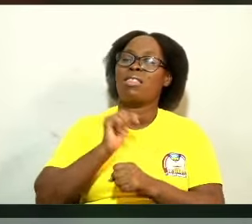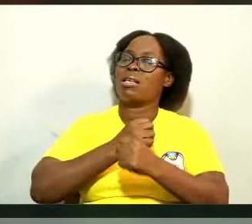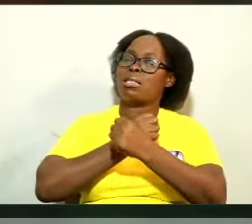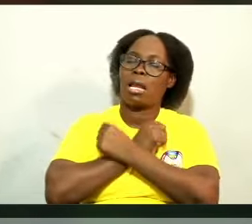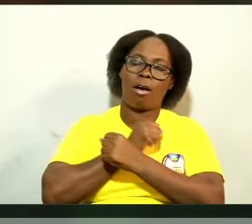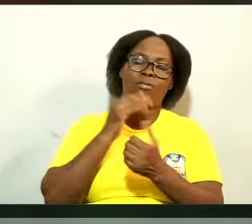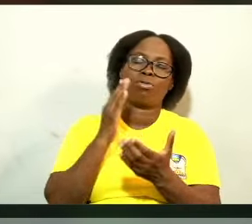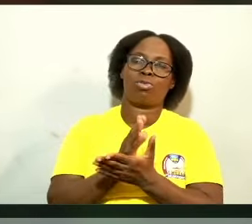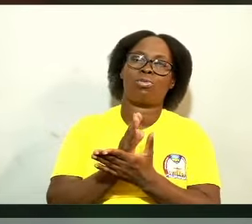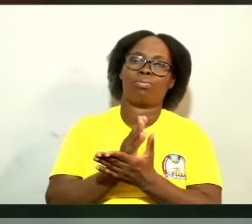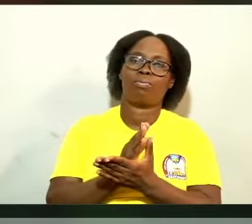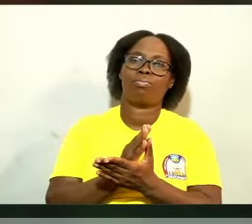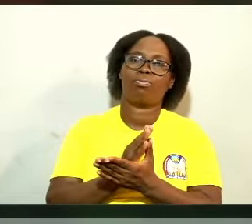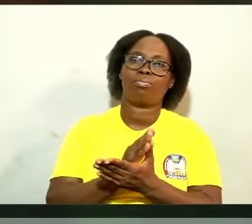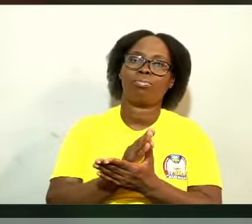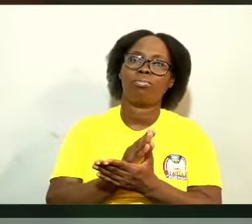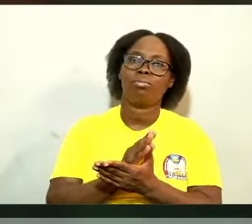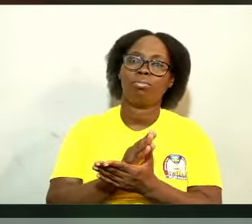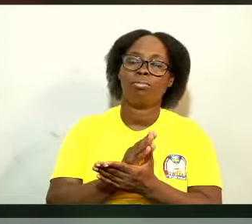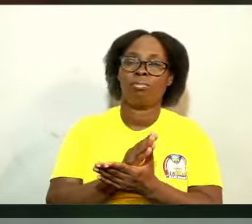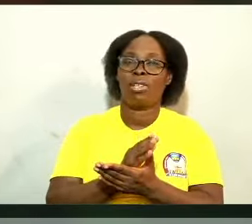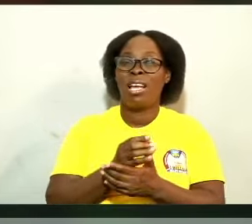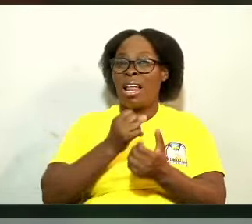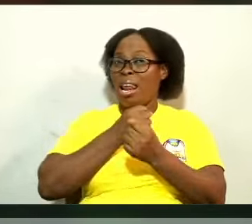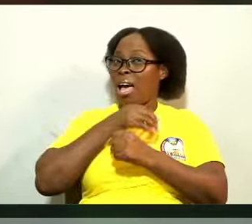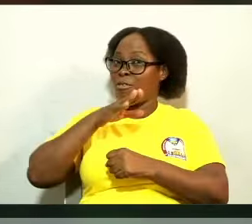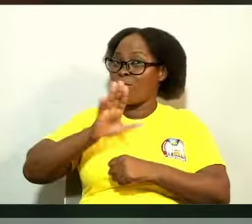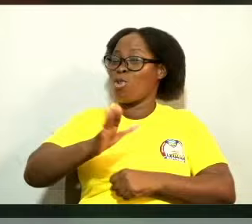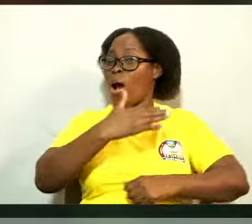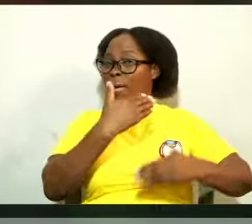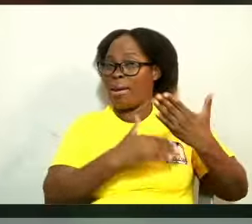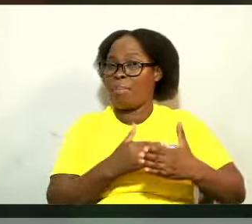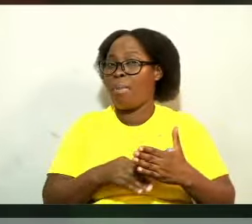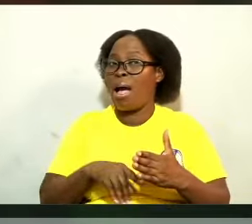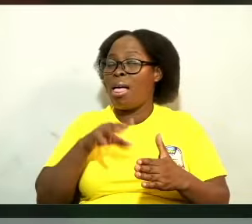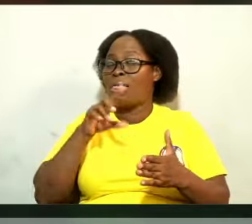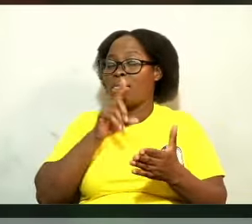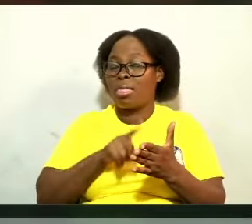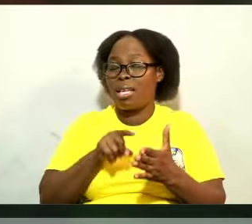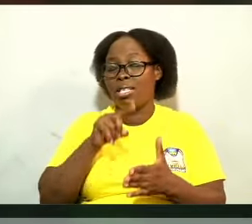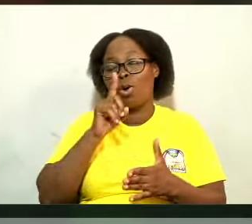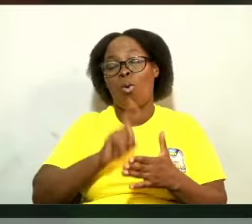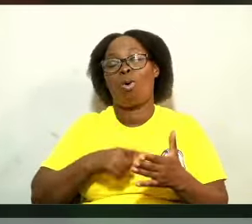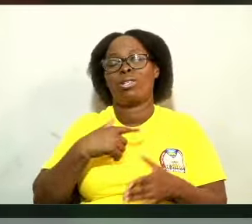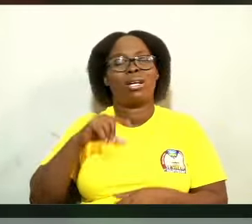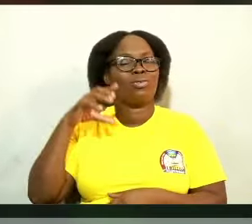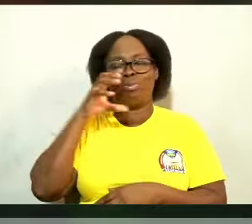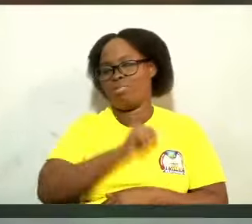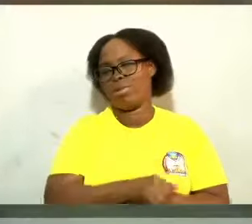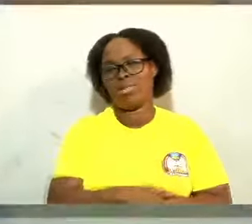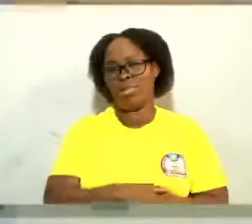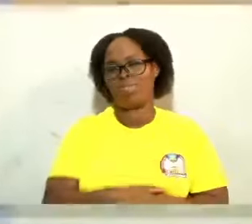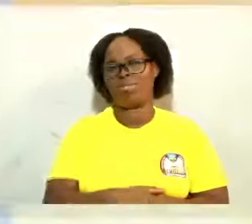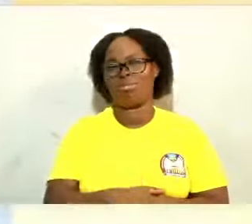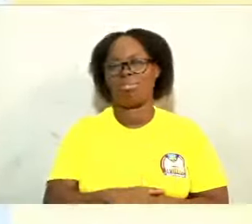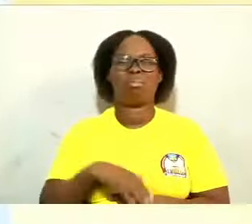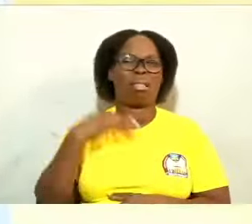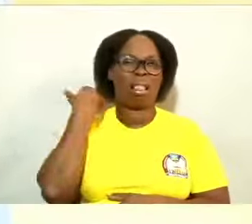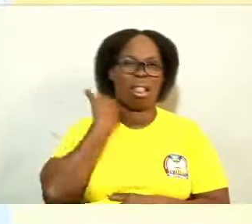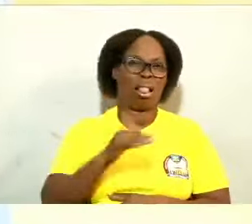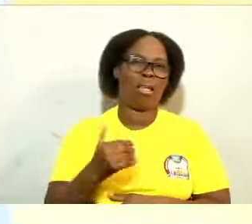upana wampende jirani yako. Na ndicho tunachokosa watu wa Mungu, tuna visasi.